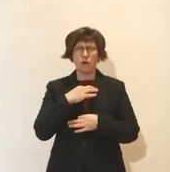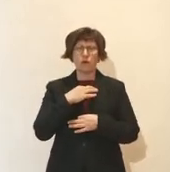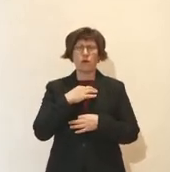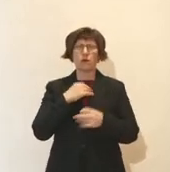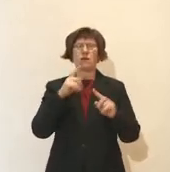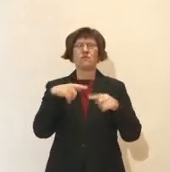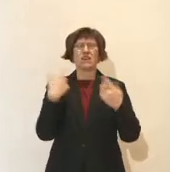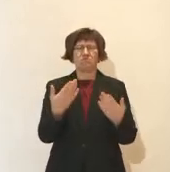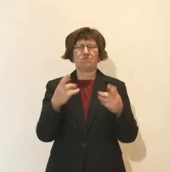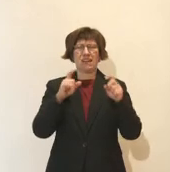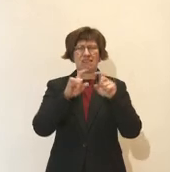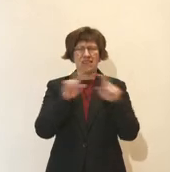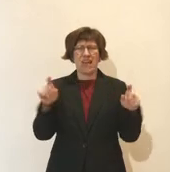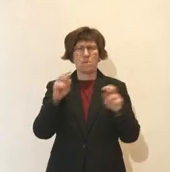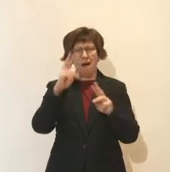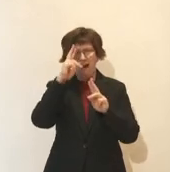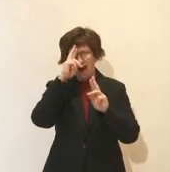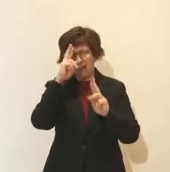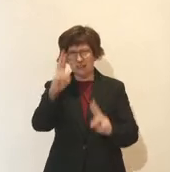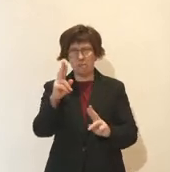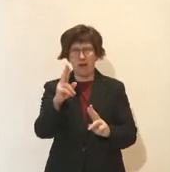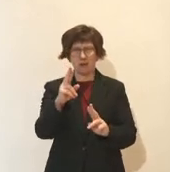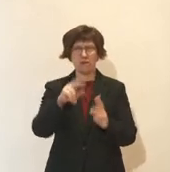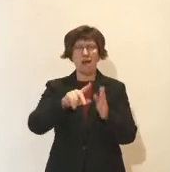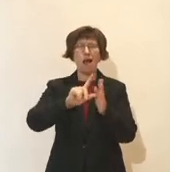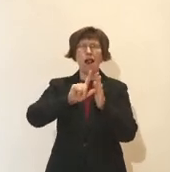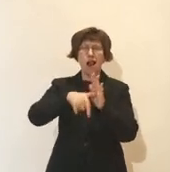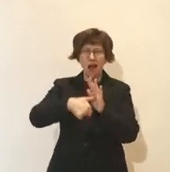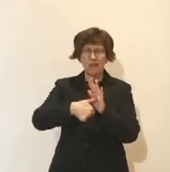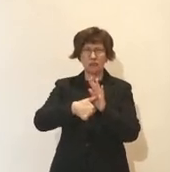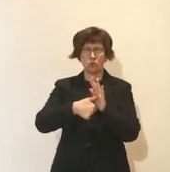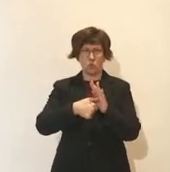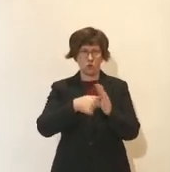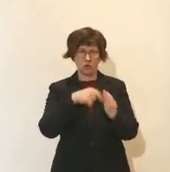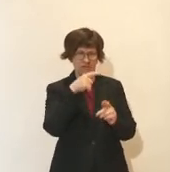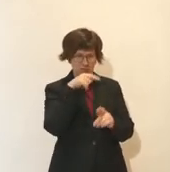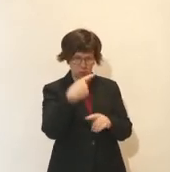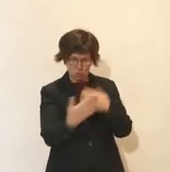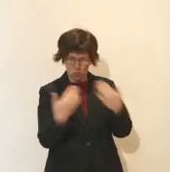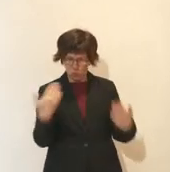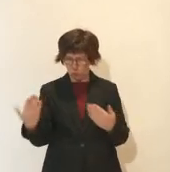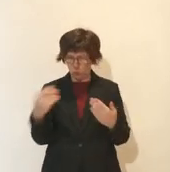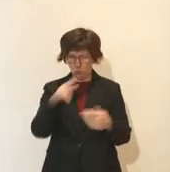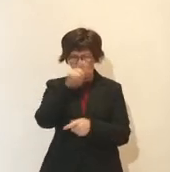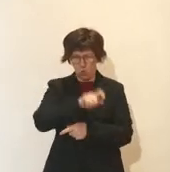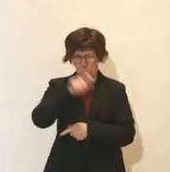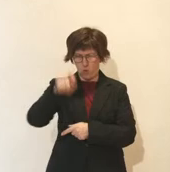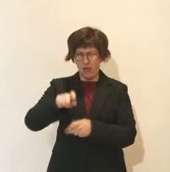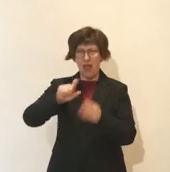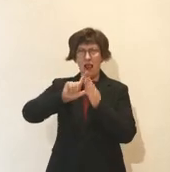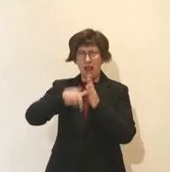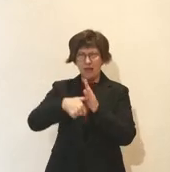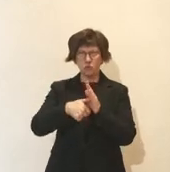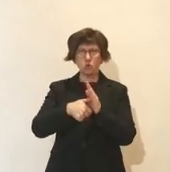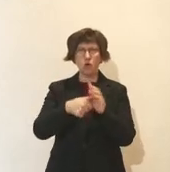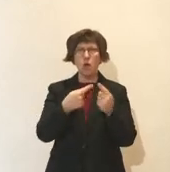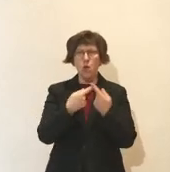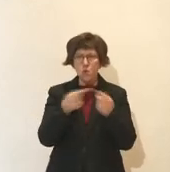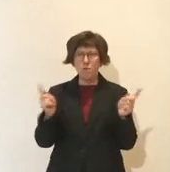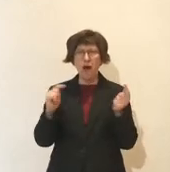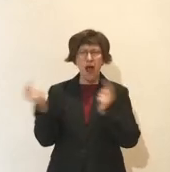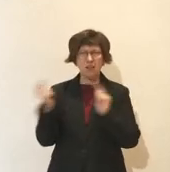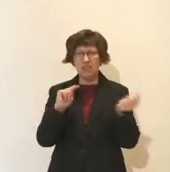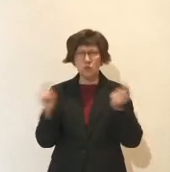dieses thema des respekt für die leistung von den einen und den anderen dass wir jetzt überall diskutiert